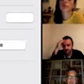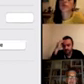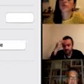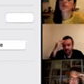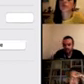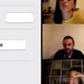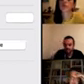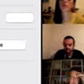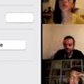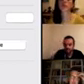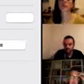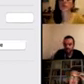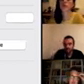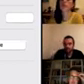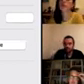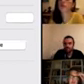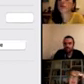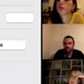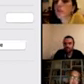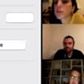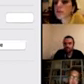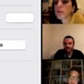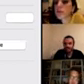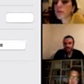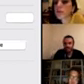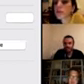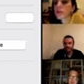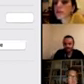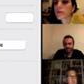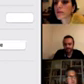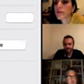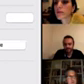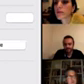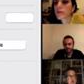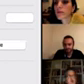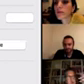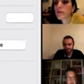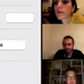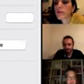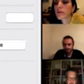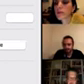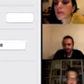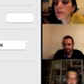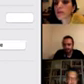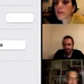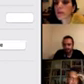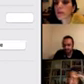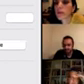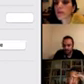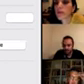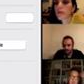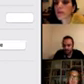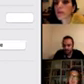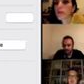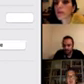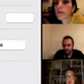biliyorlardı. Gelecekte nasıl büyüyeceklerini biliyorlardı. Ve tasarım zaten çok ortak bir tasarım süreci yürüyor bizim bu tasarlı